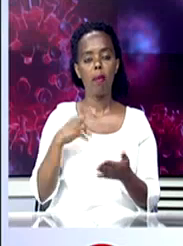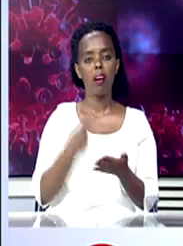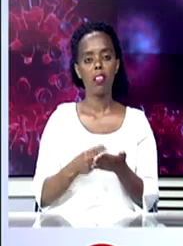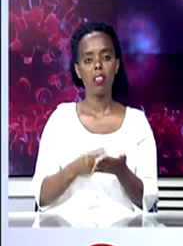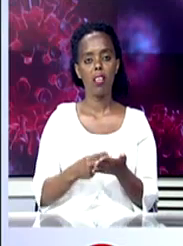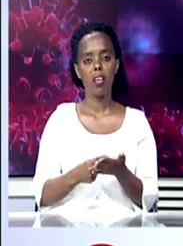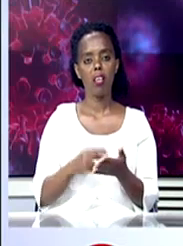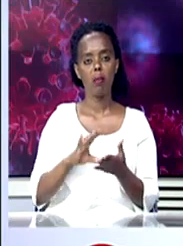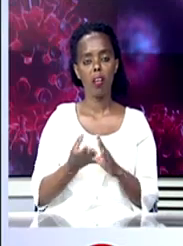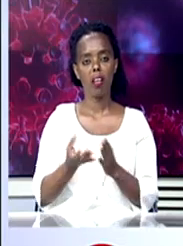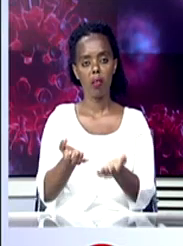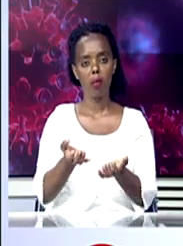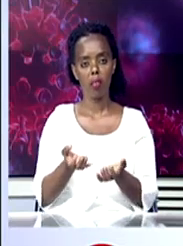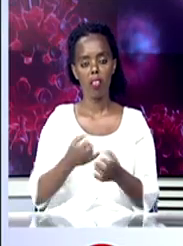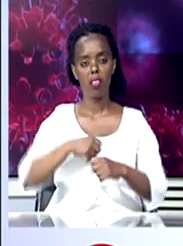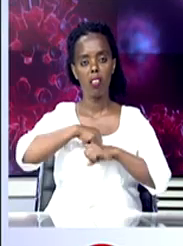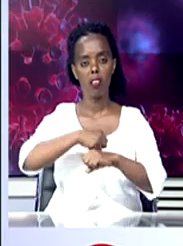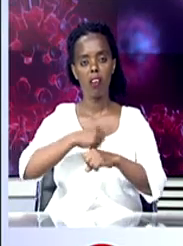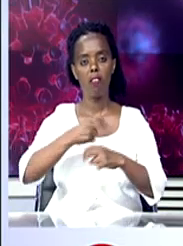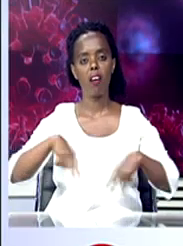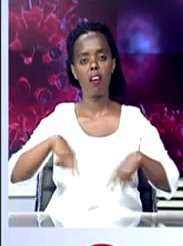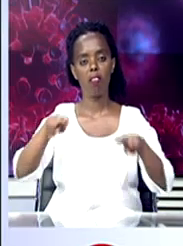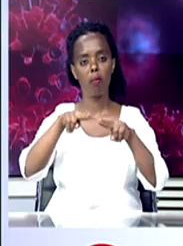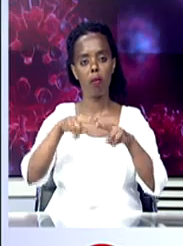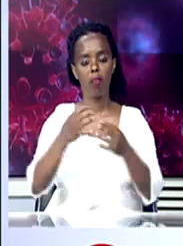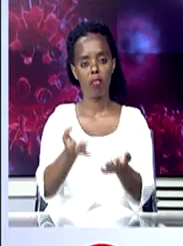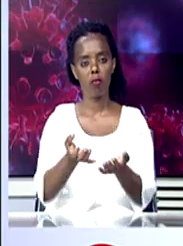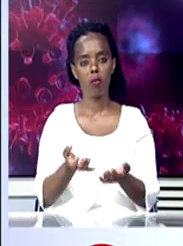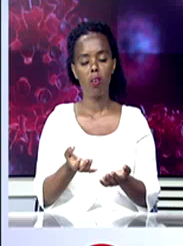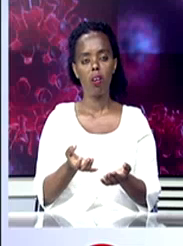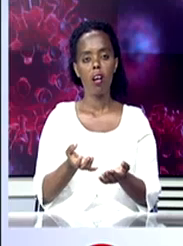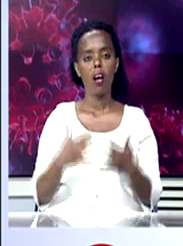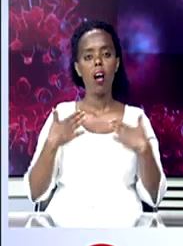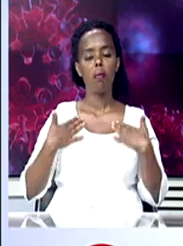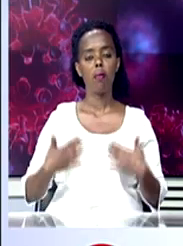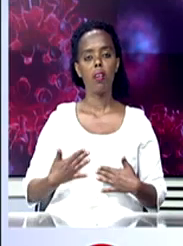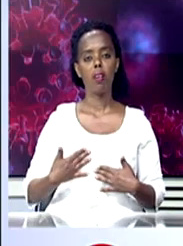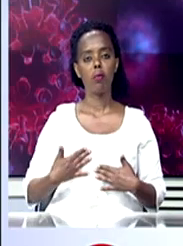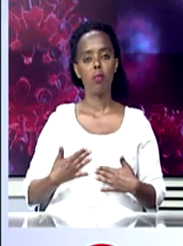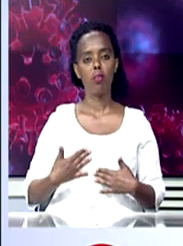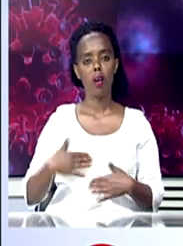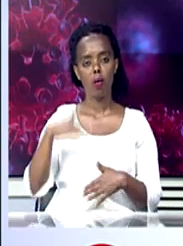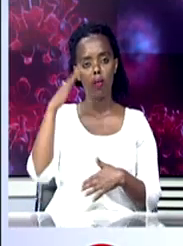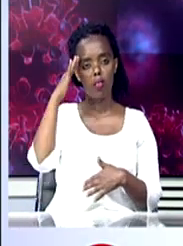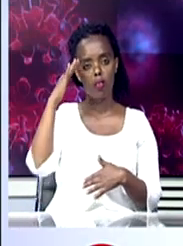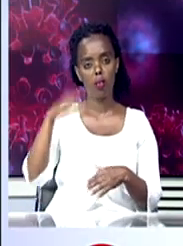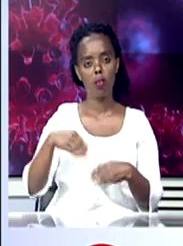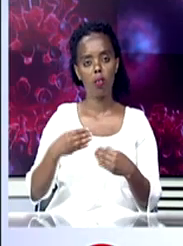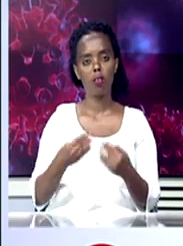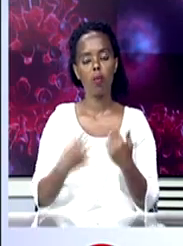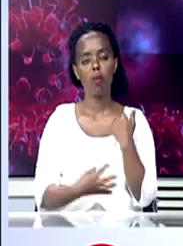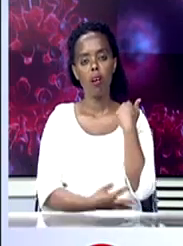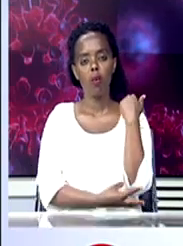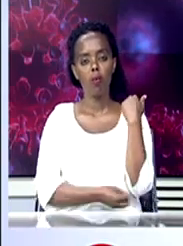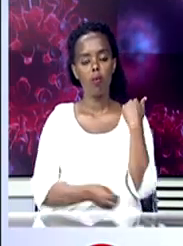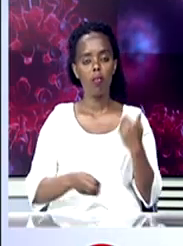bajeta imma kanatif barbaachisu ittisabare chi kanatif barbaachisu qama midamtota vulnerable taan kana warramo gatti